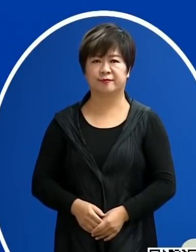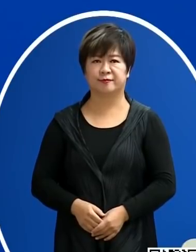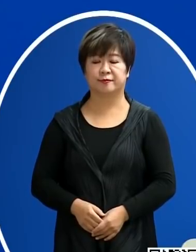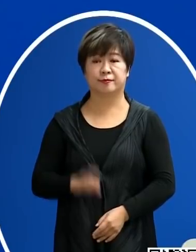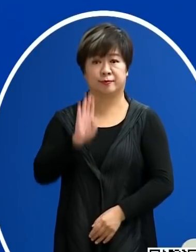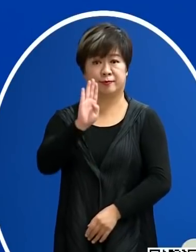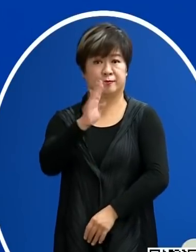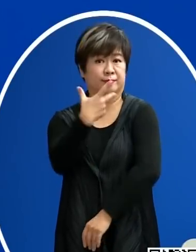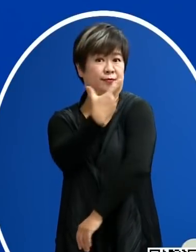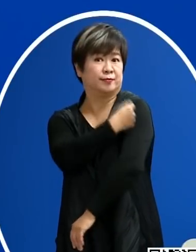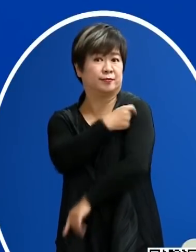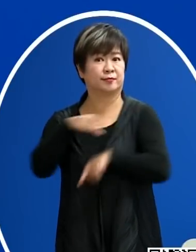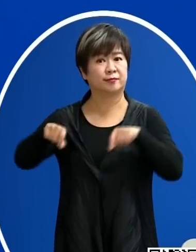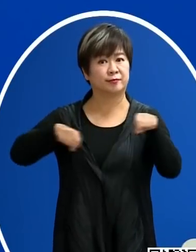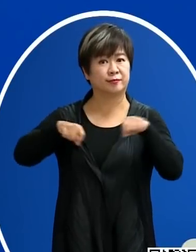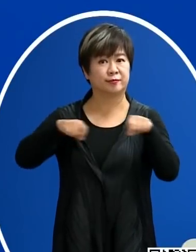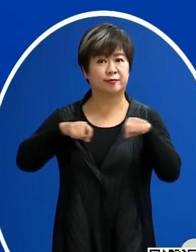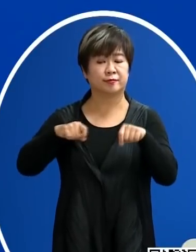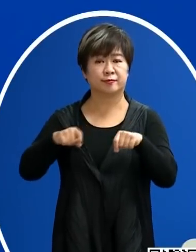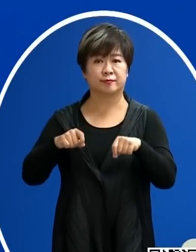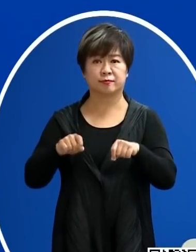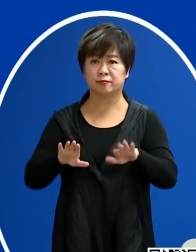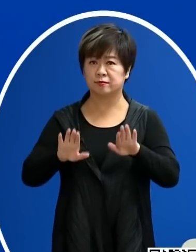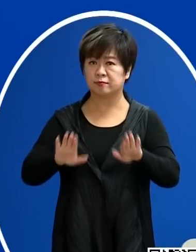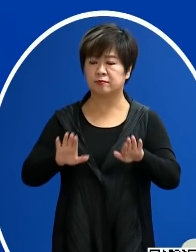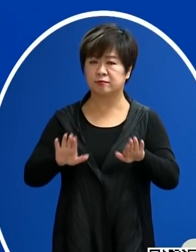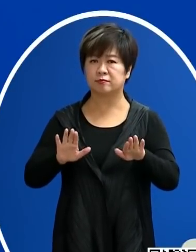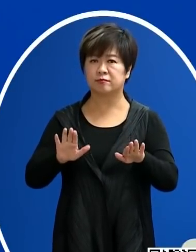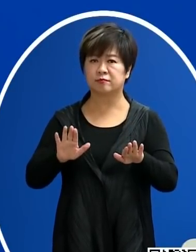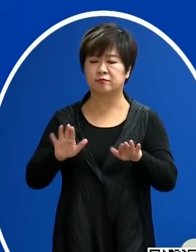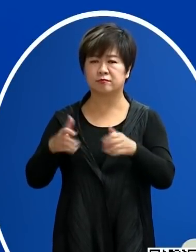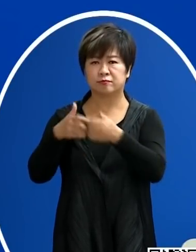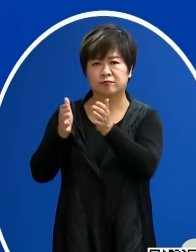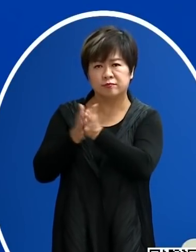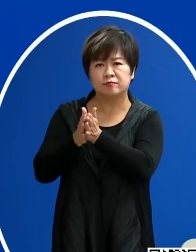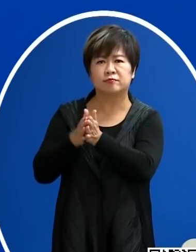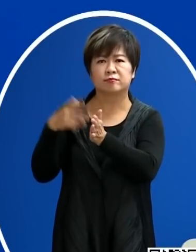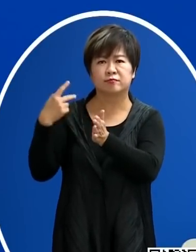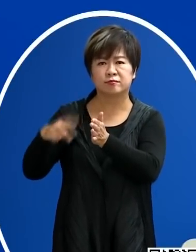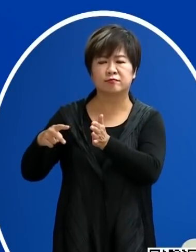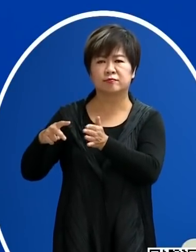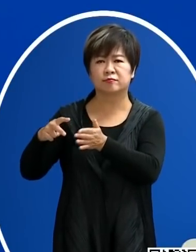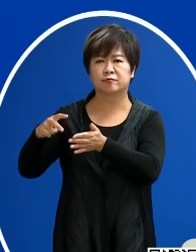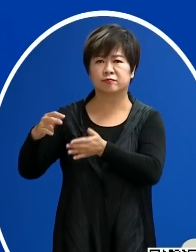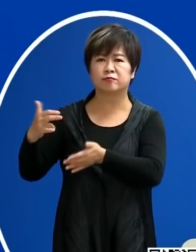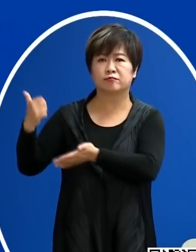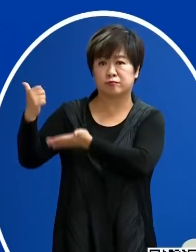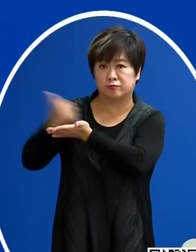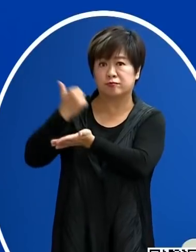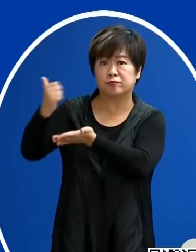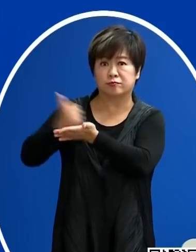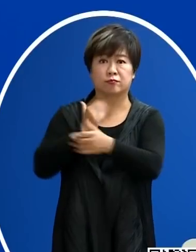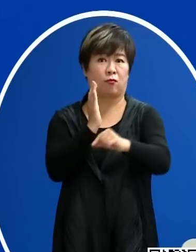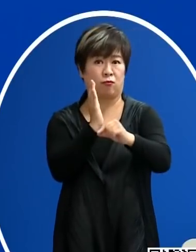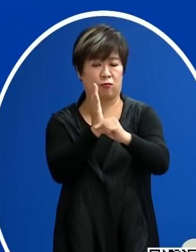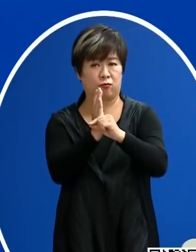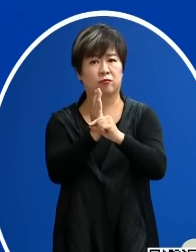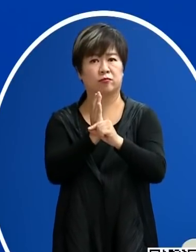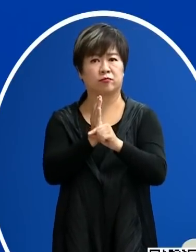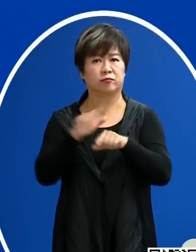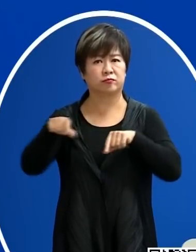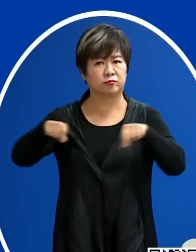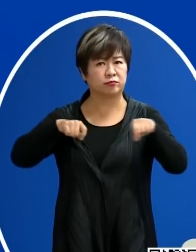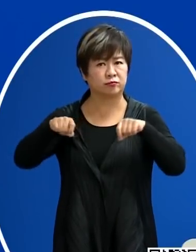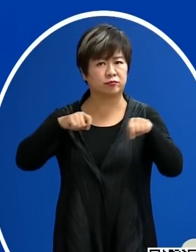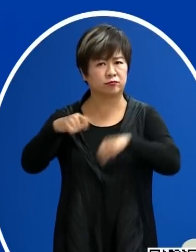有关 BNT 的部分，因为它现在还有一些还在陆续的抵达了哈。那我们针对这个